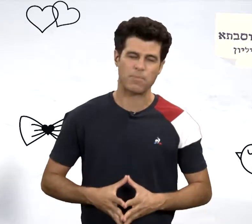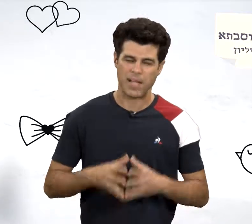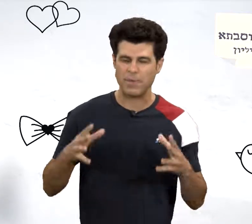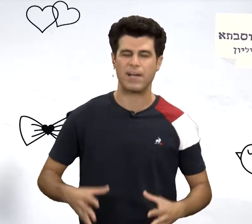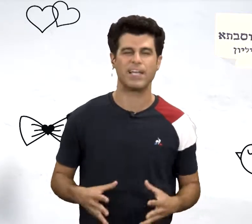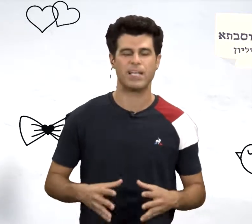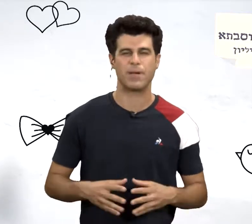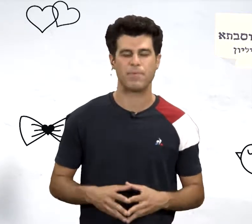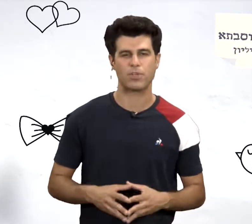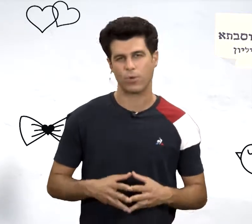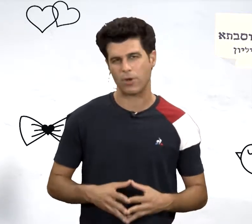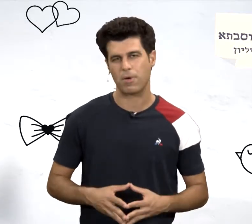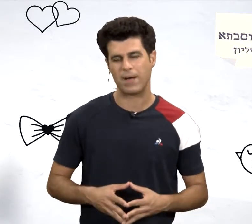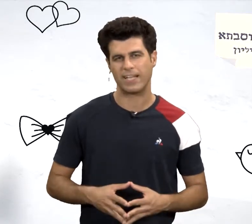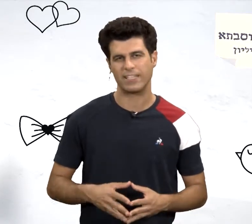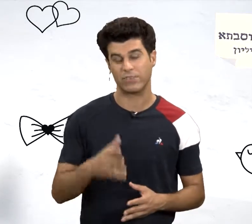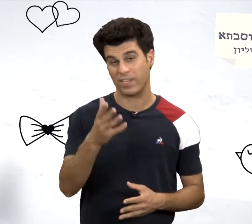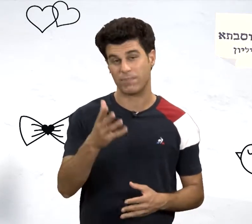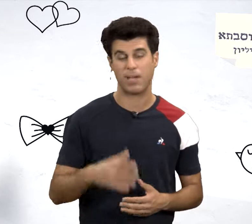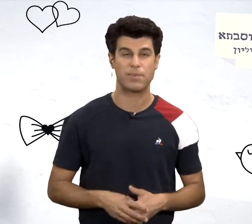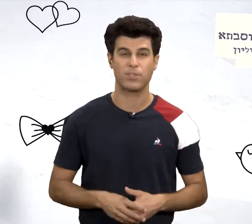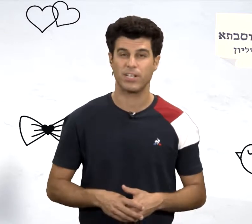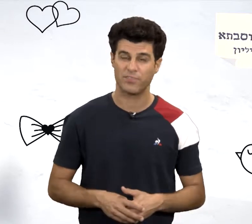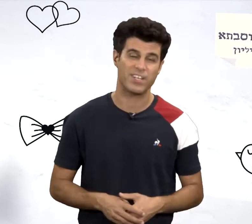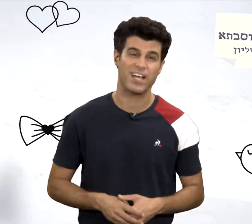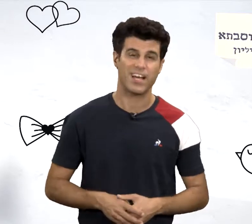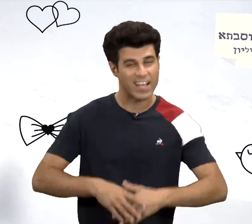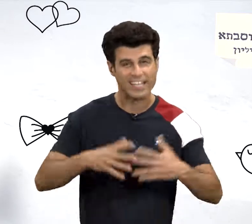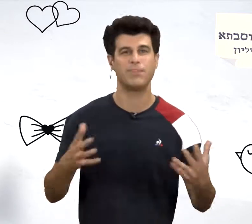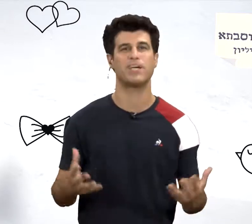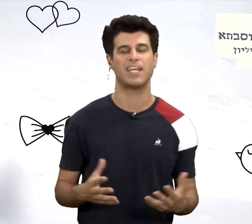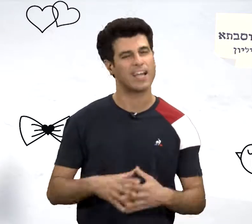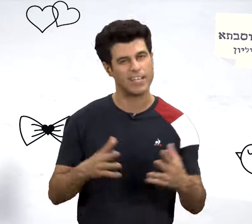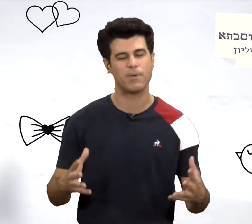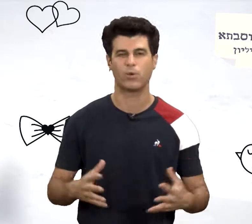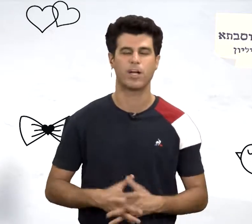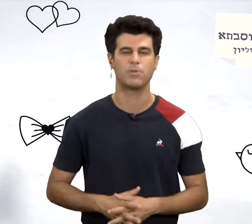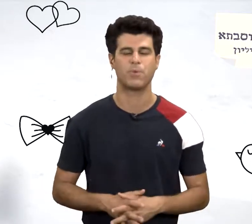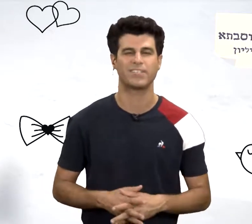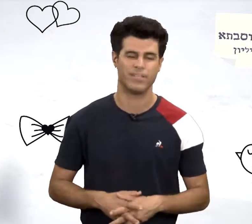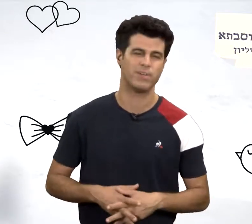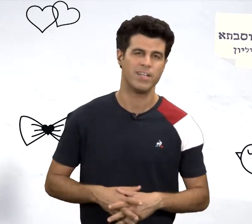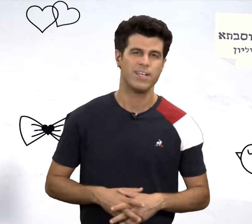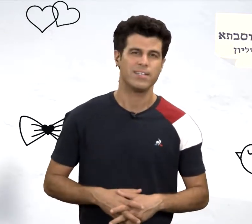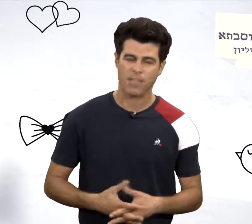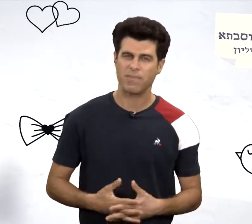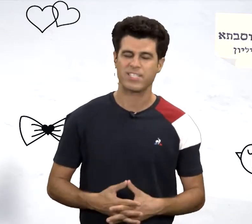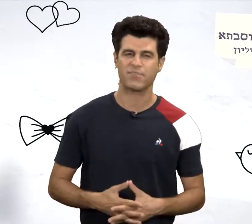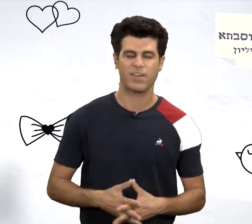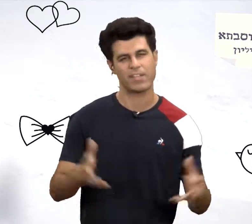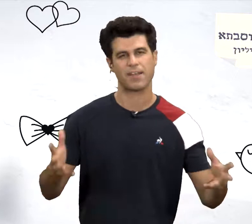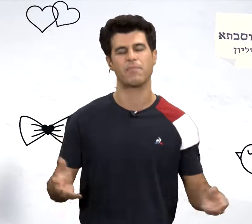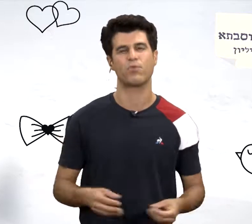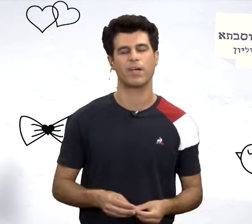אז בטח בימים האלה, בימים שכולנו בבית, ובימים שלפני החגים האלה, החגים הכל כך משפחתיים,